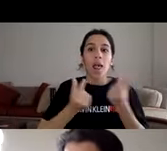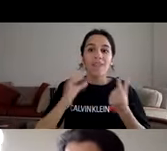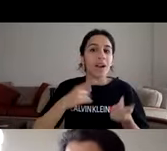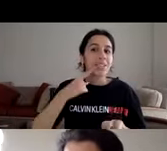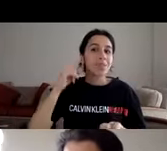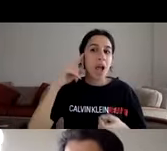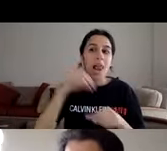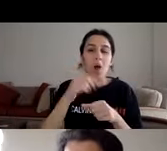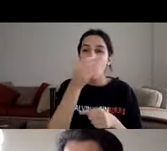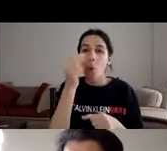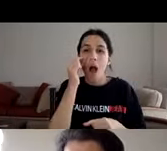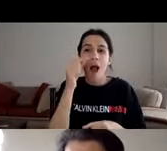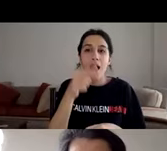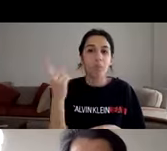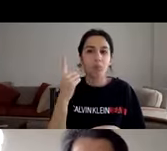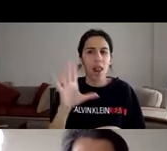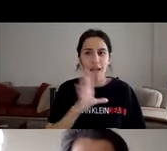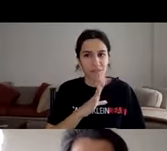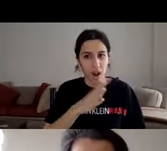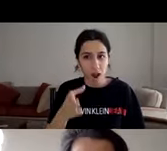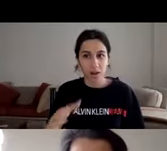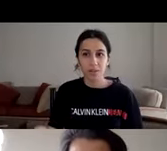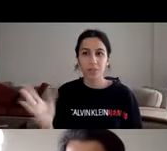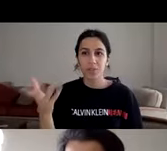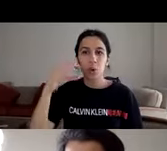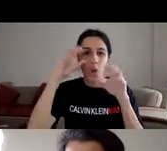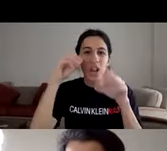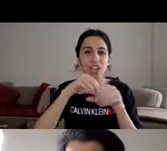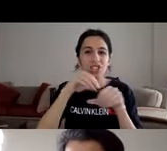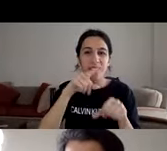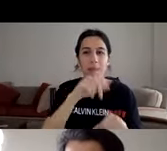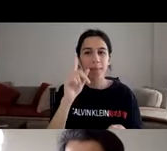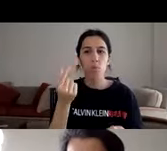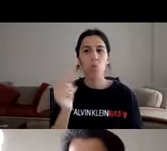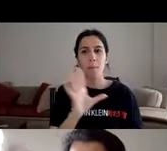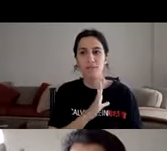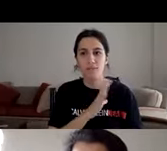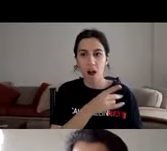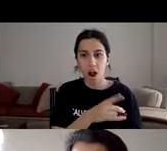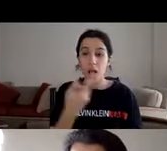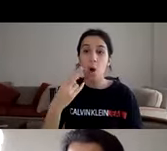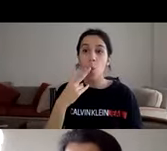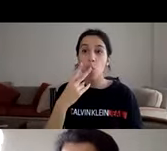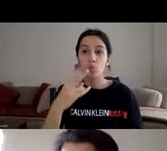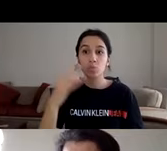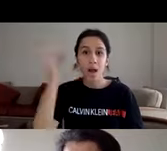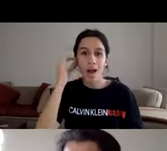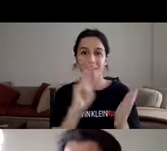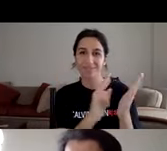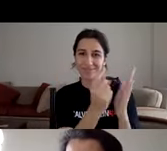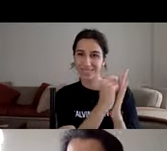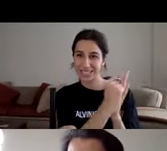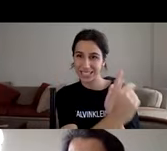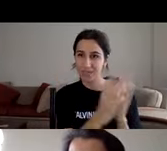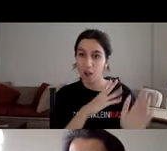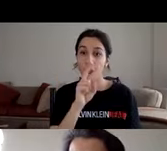engellilerin hayatını kolaylaştıran güzel uygulamalar var. Google'ın Live Transcribe var. Yani hem konuşmayı dinleyip metne dönüştürebiliyor, bunu 22